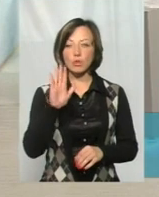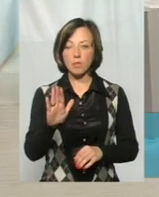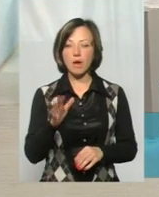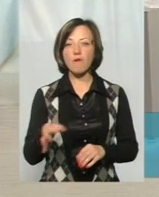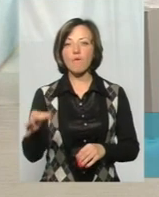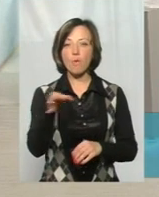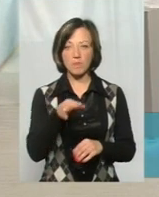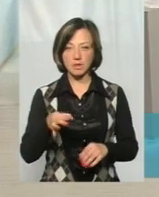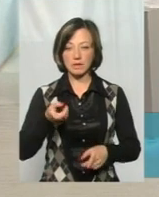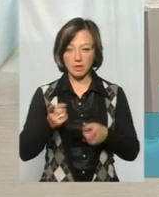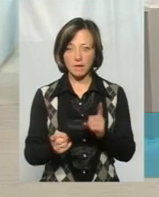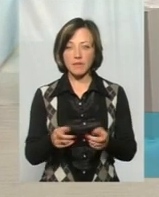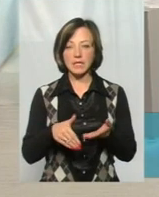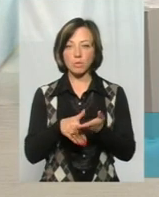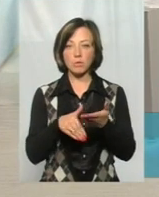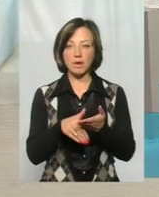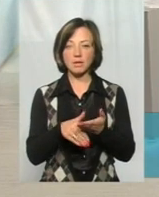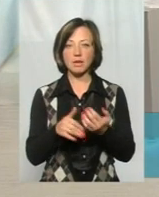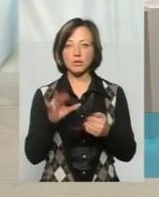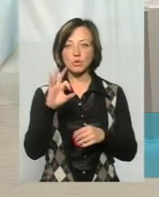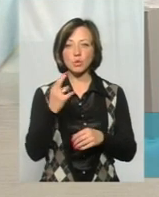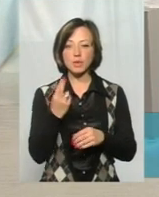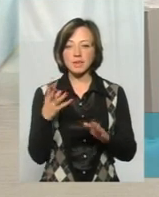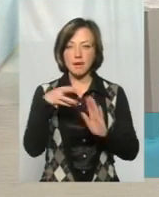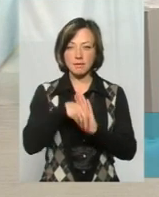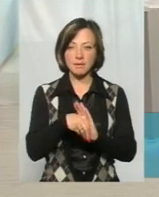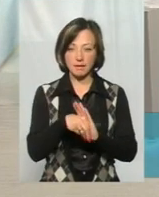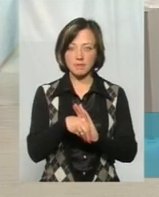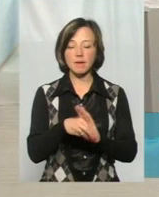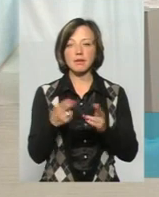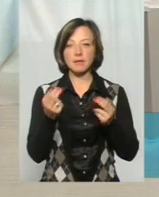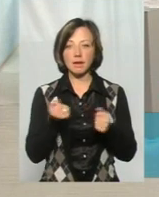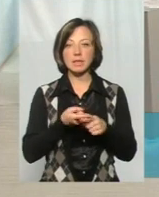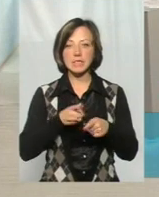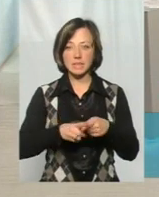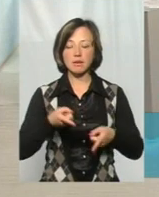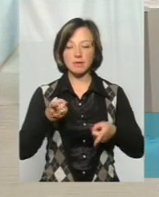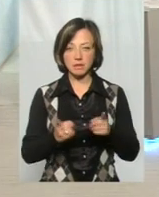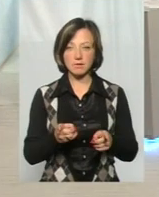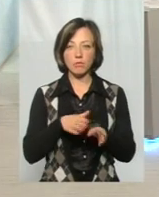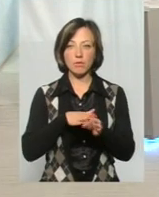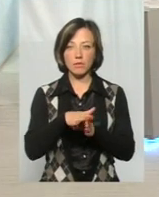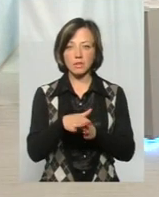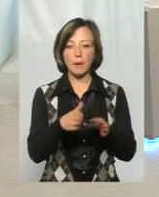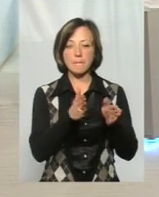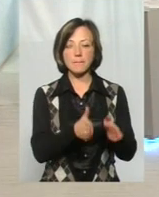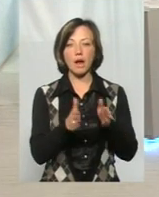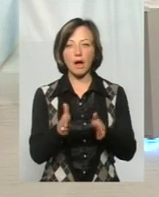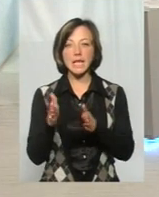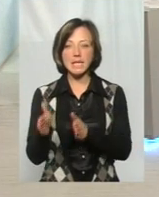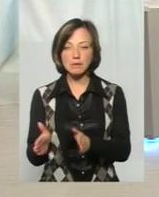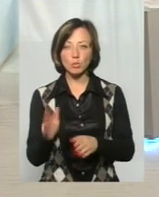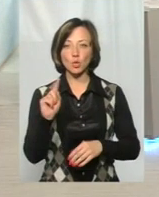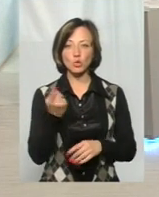дієвий інструмент для от, навіть соціалізації після? Так, це дієвий повністю механізм, тому